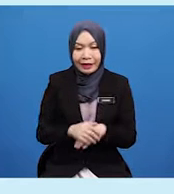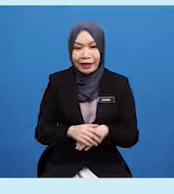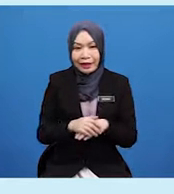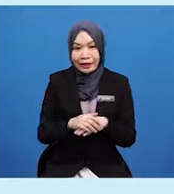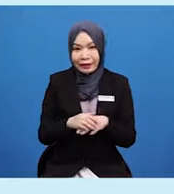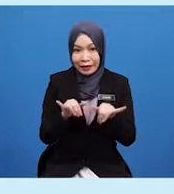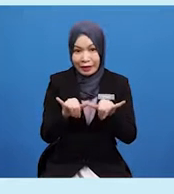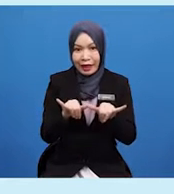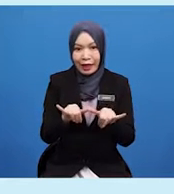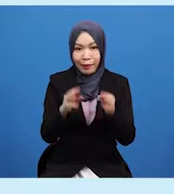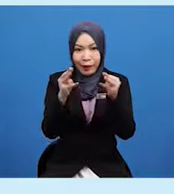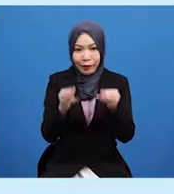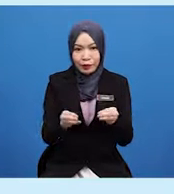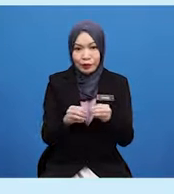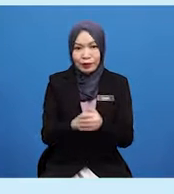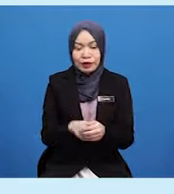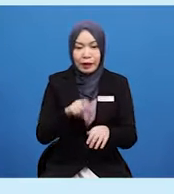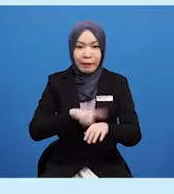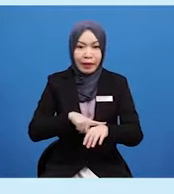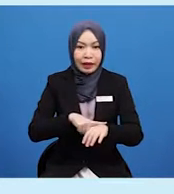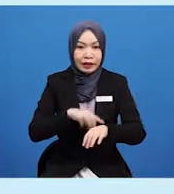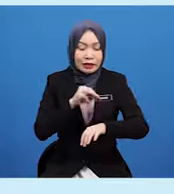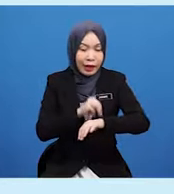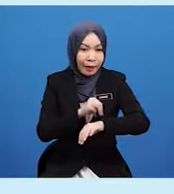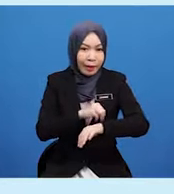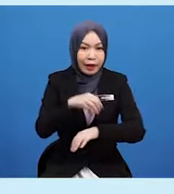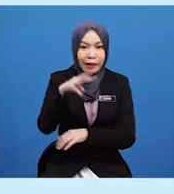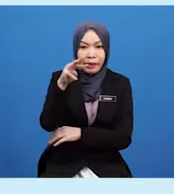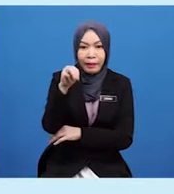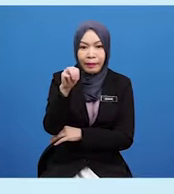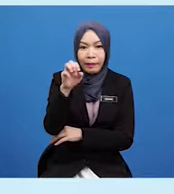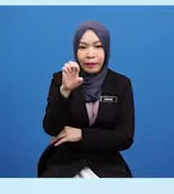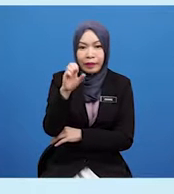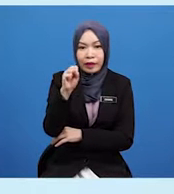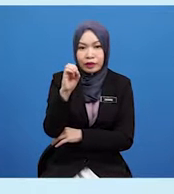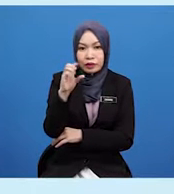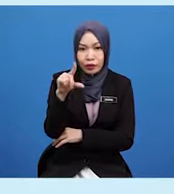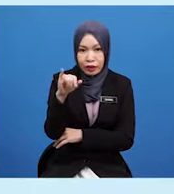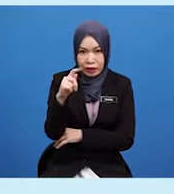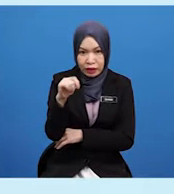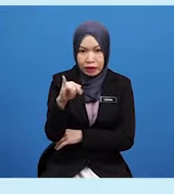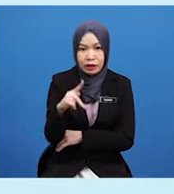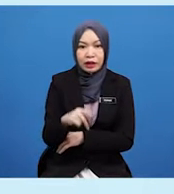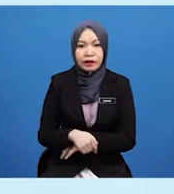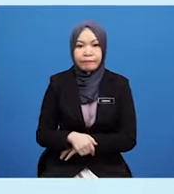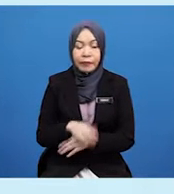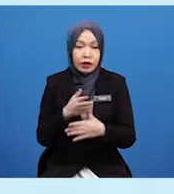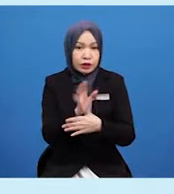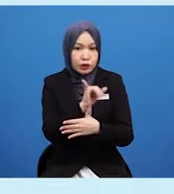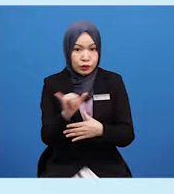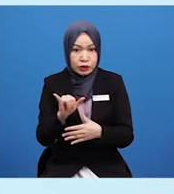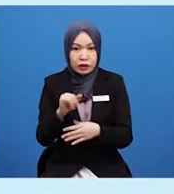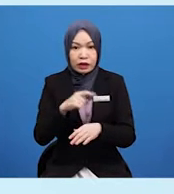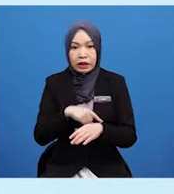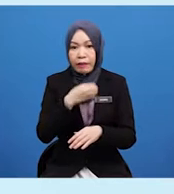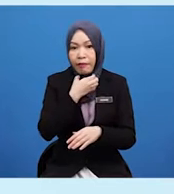zaman mesolitik penemuan lokasi yang keempat di Asia Tenggara ialah di lengkung Jelegong perak